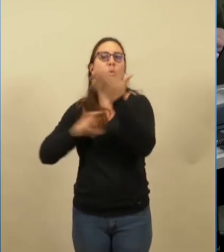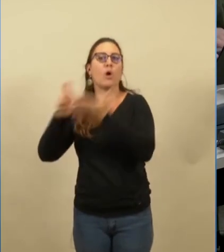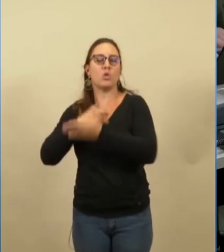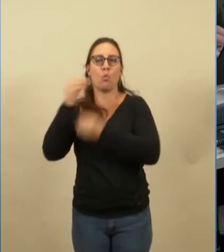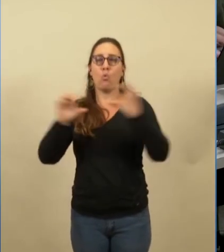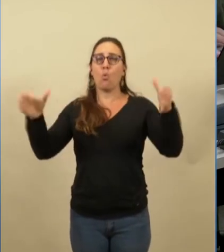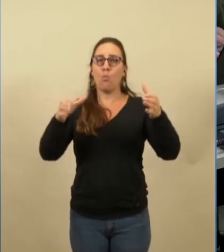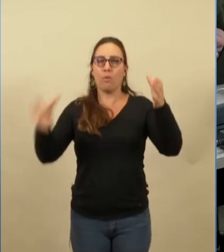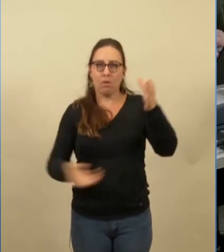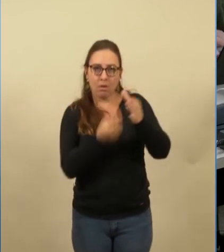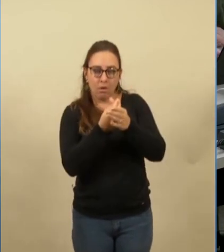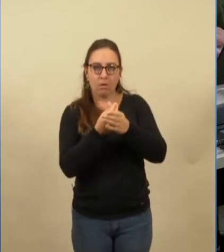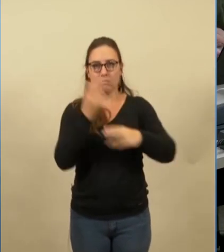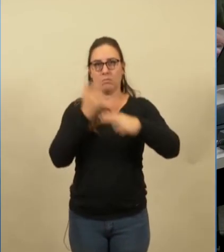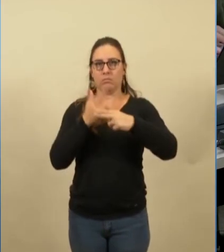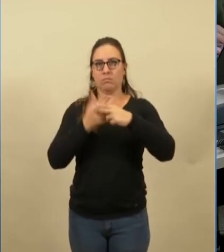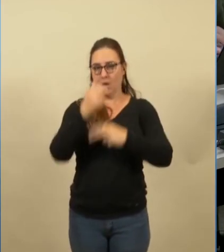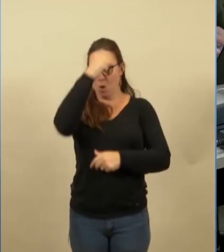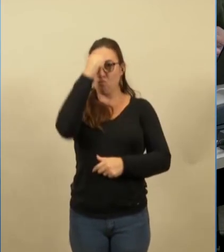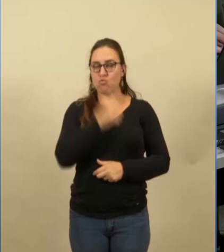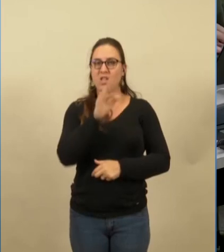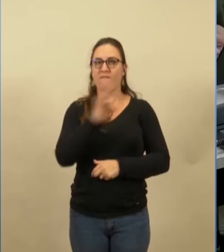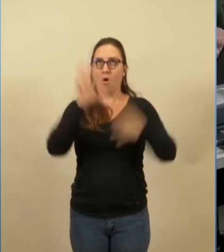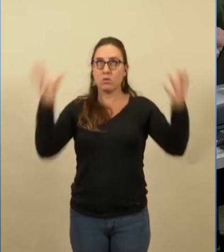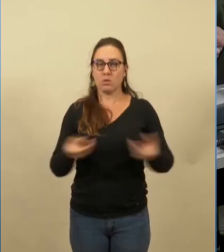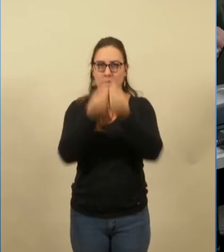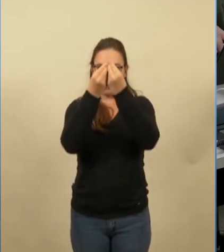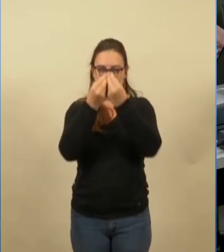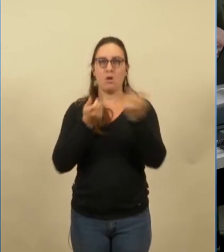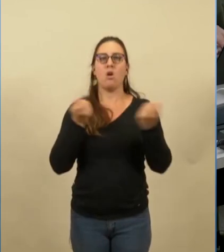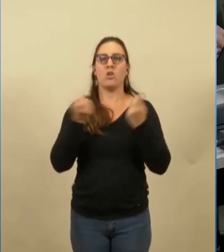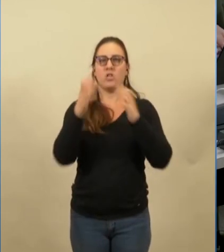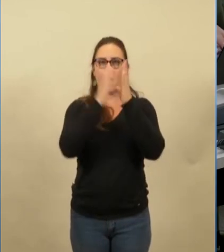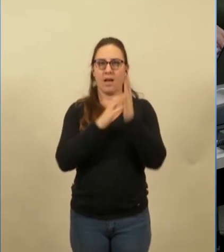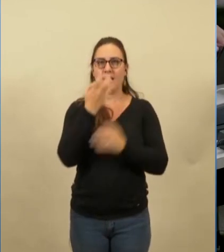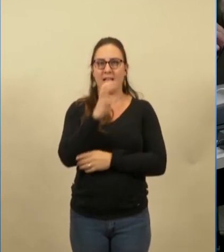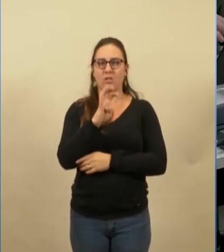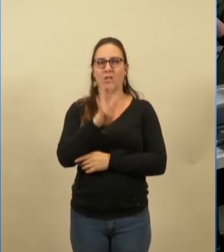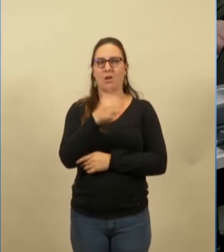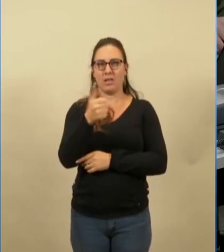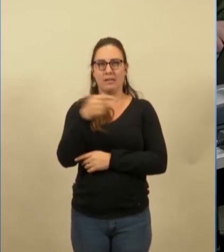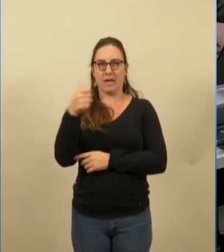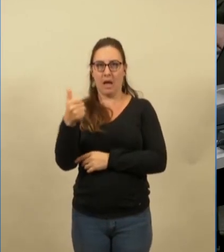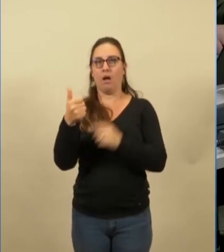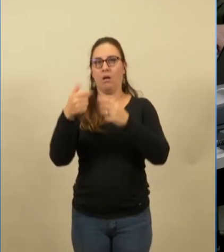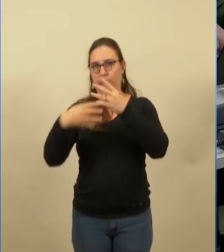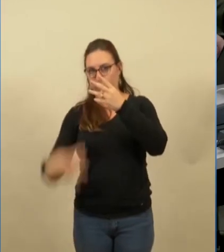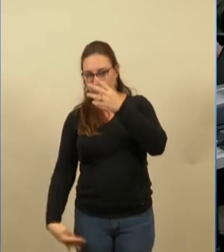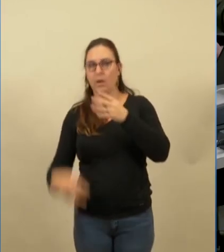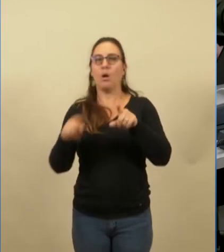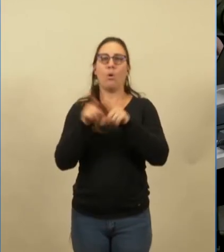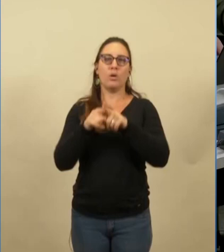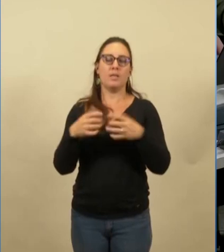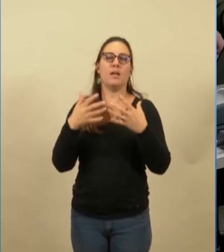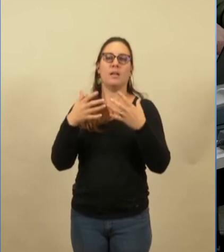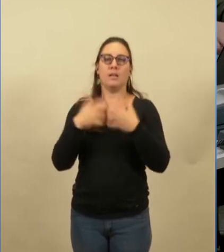auquel l'appellation musée de France a été attribué son régime pardon que les articles 441-1 et suivant et ils sont soumis au contrôle scientifique